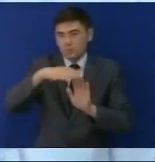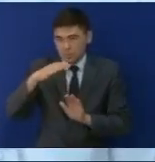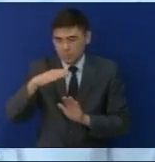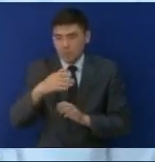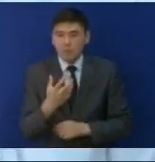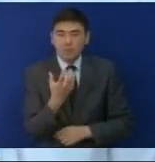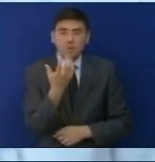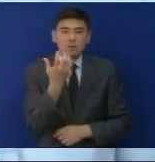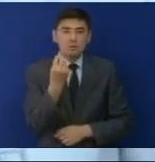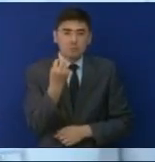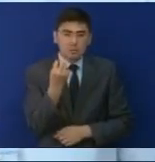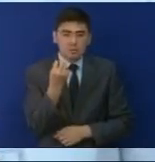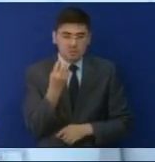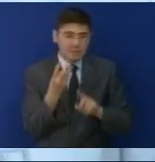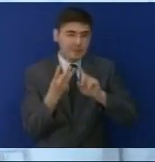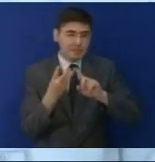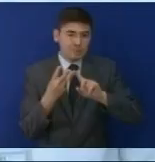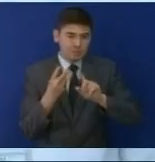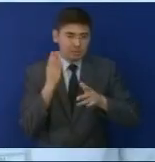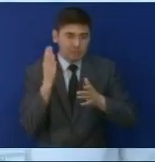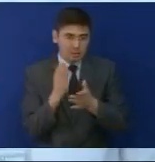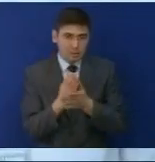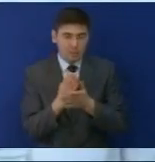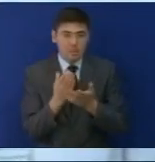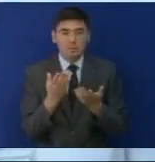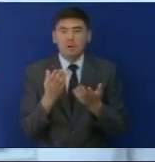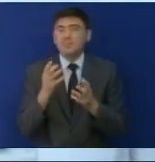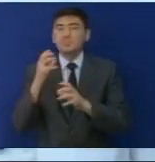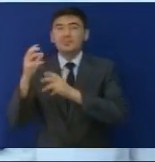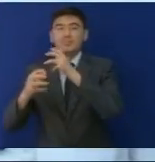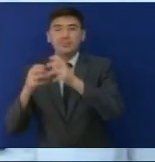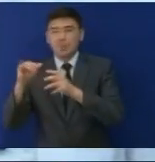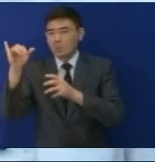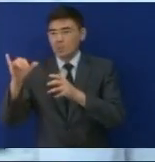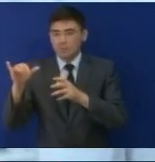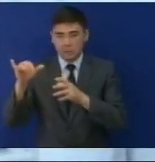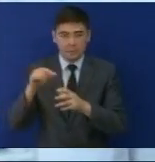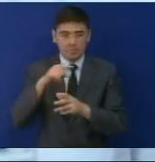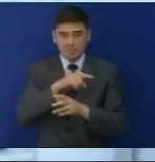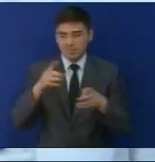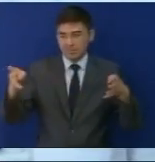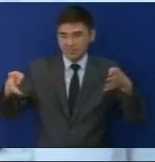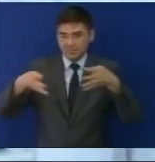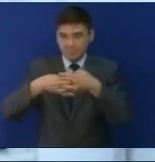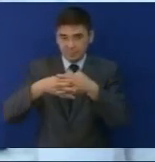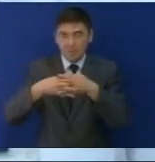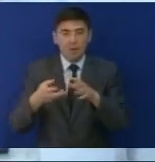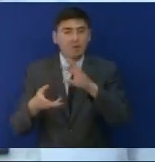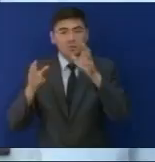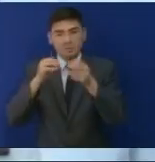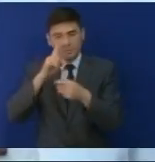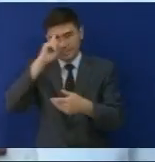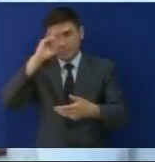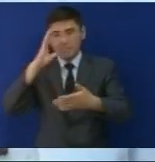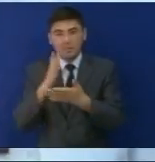В-третьих, это позволяет совместную интеграцию мировыми университетами и между